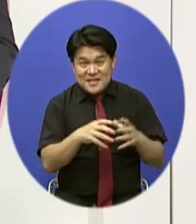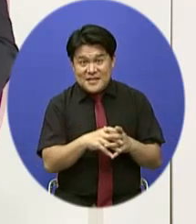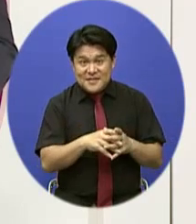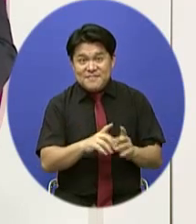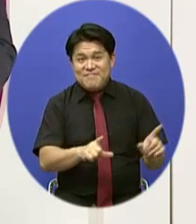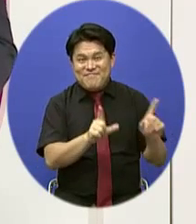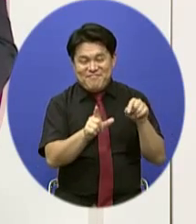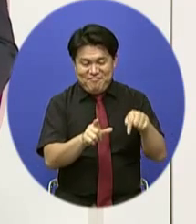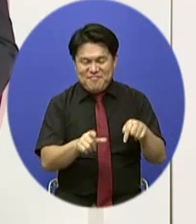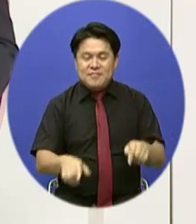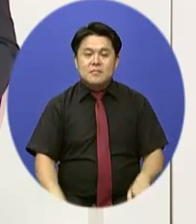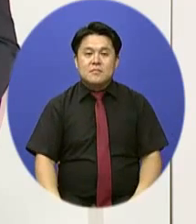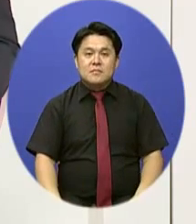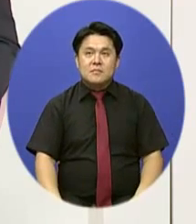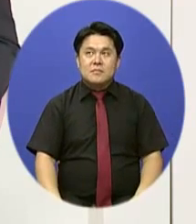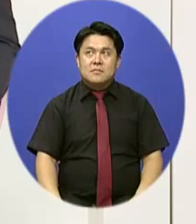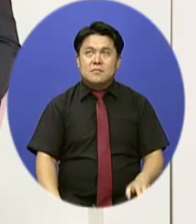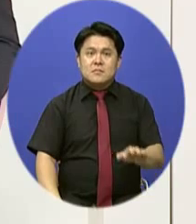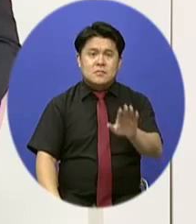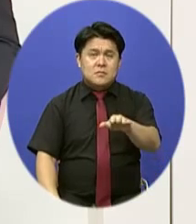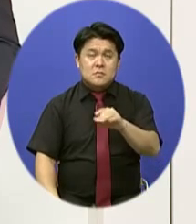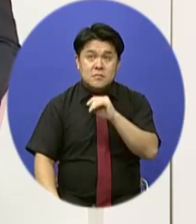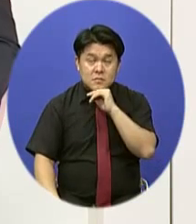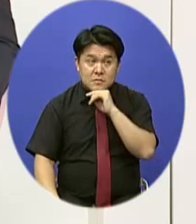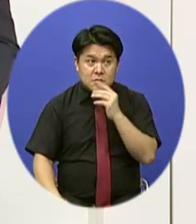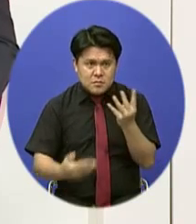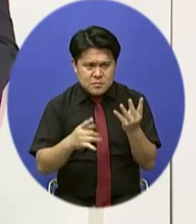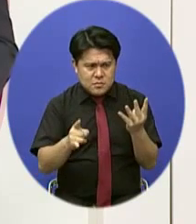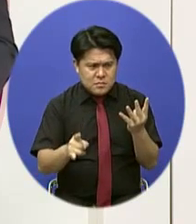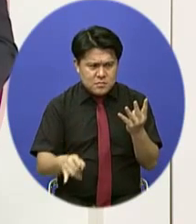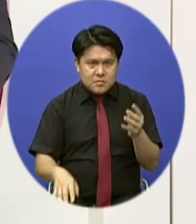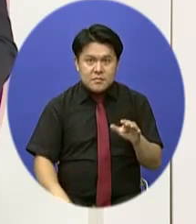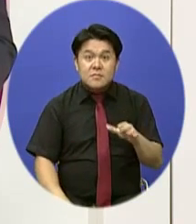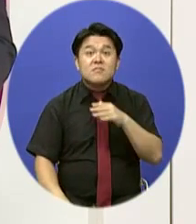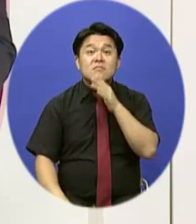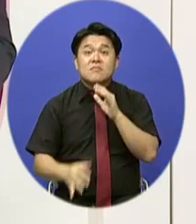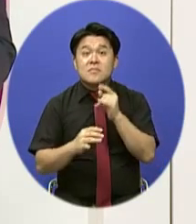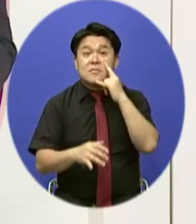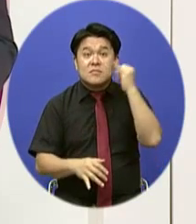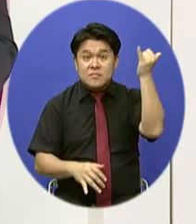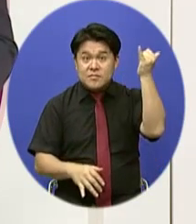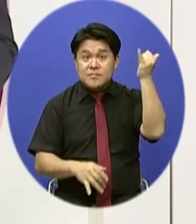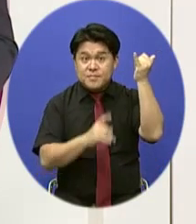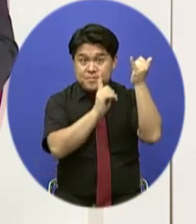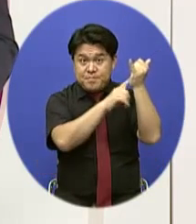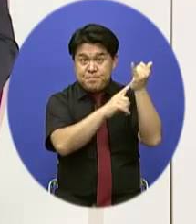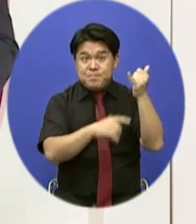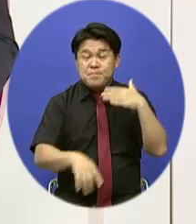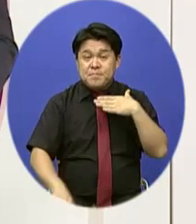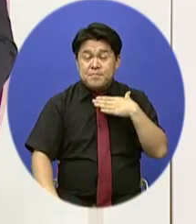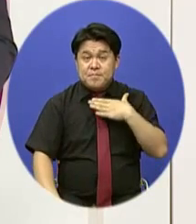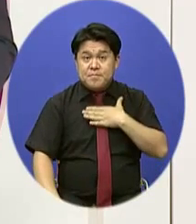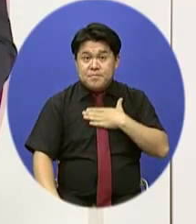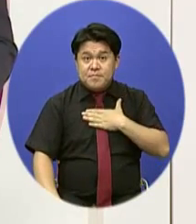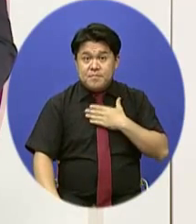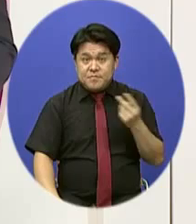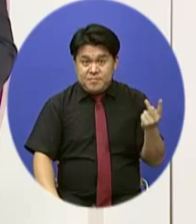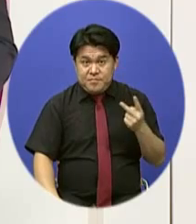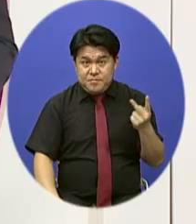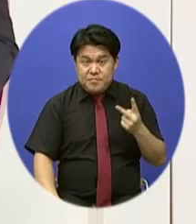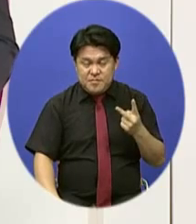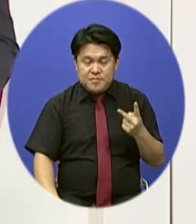이제 아. 그러면 4대면은 집이 어른들 어머니 아버님. 어머니 아버지 부부.